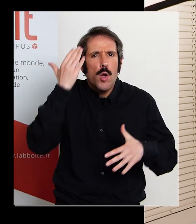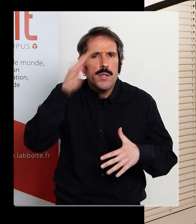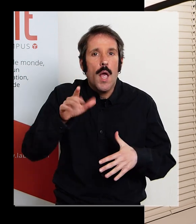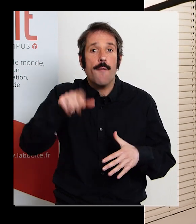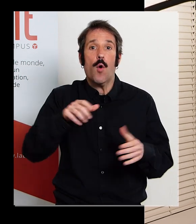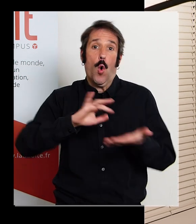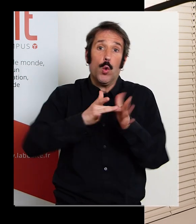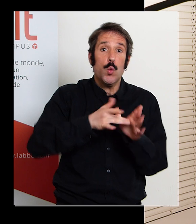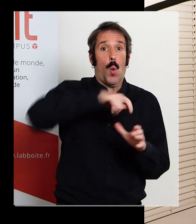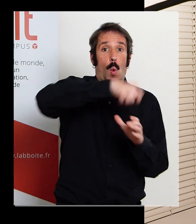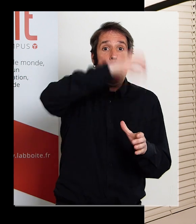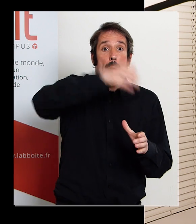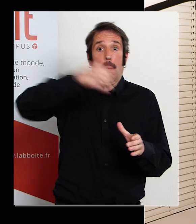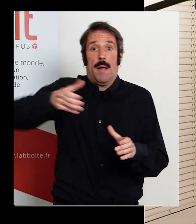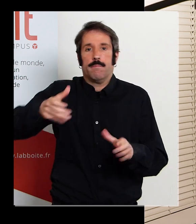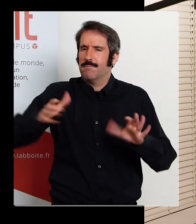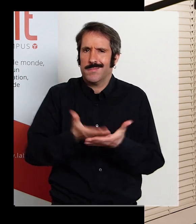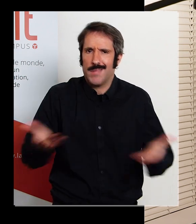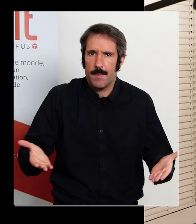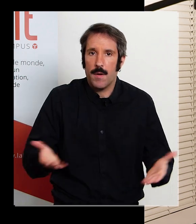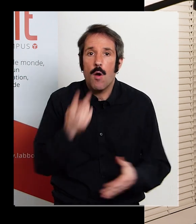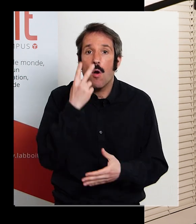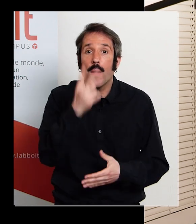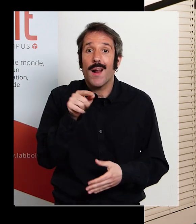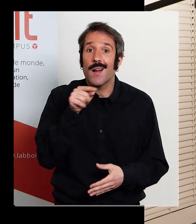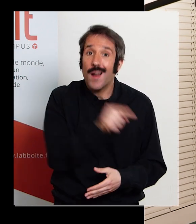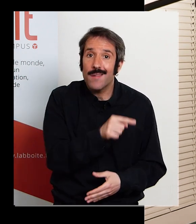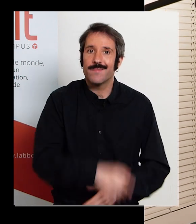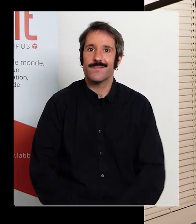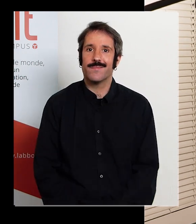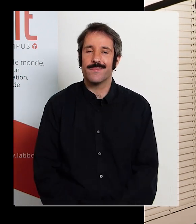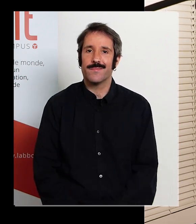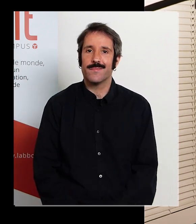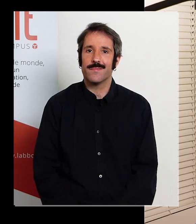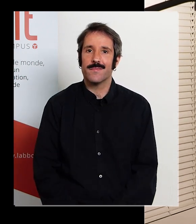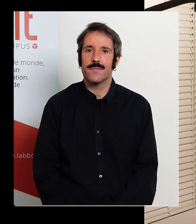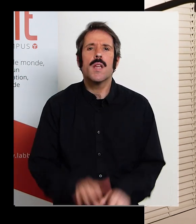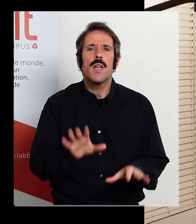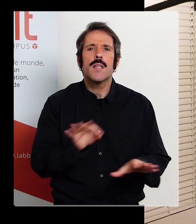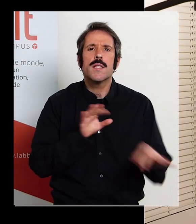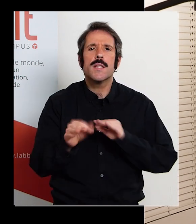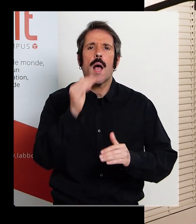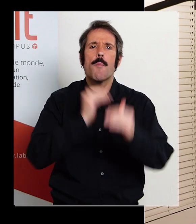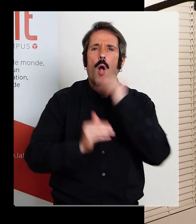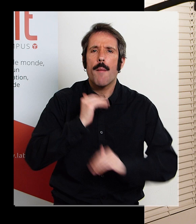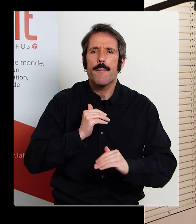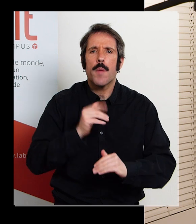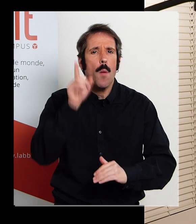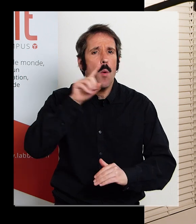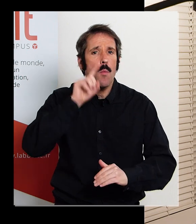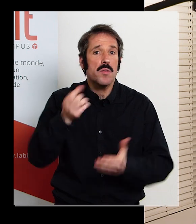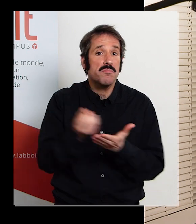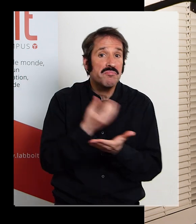Comment savoir s'il faut toutes les charger ou pas? Tout simplement, en regardant ici, nous avons la sélection de